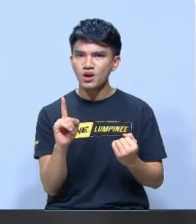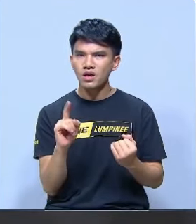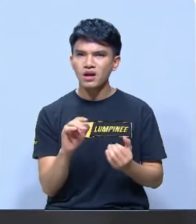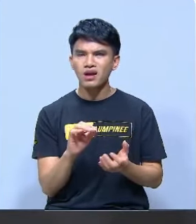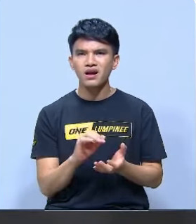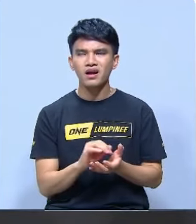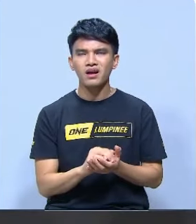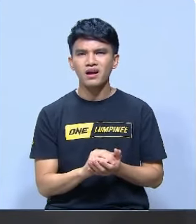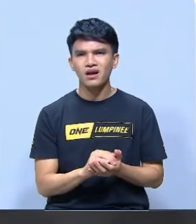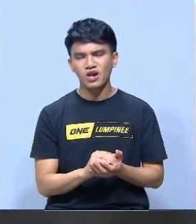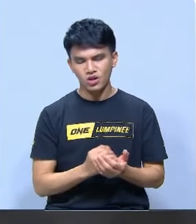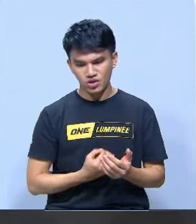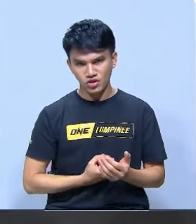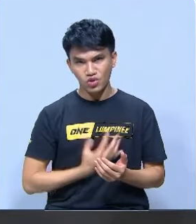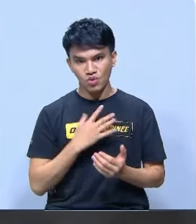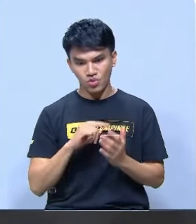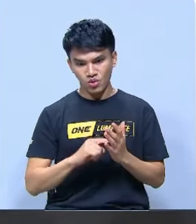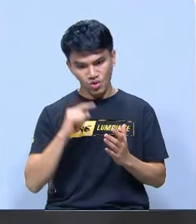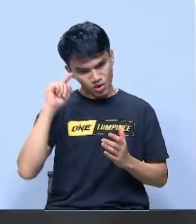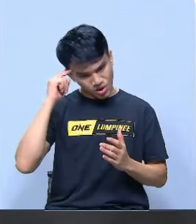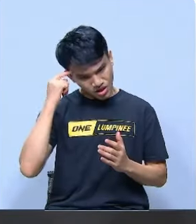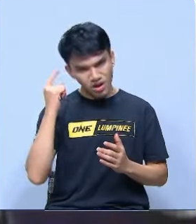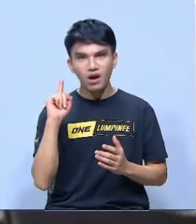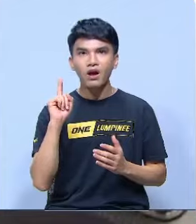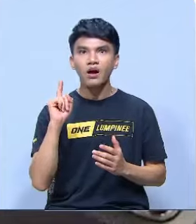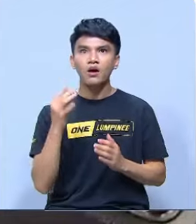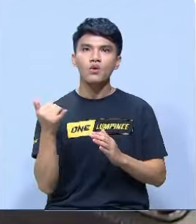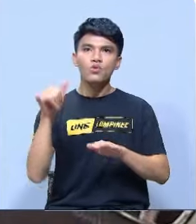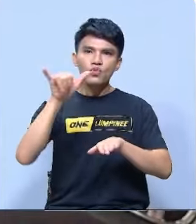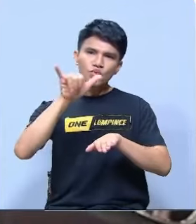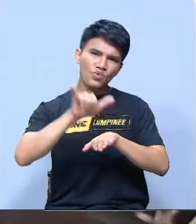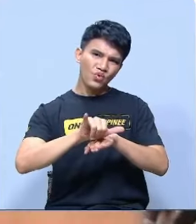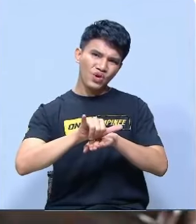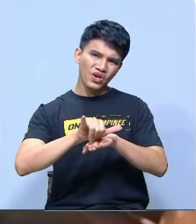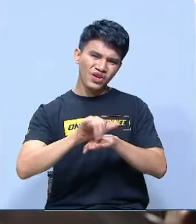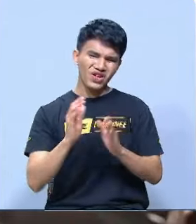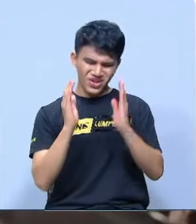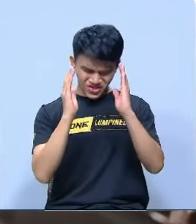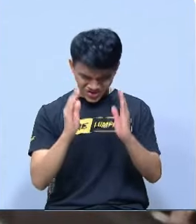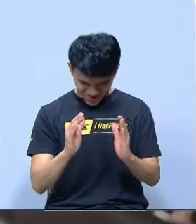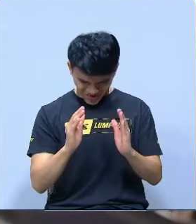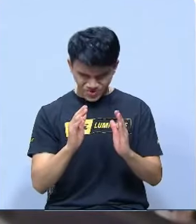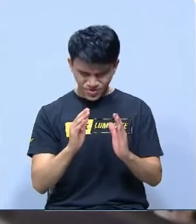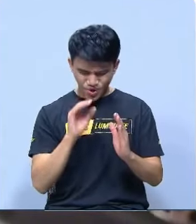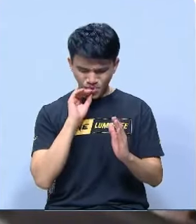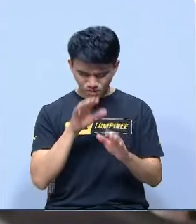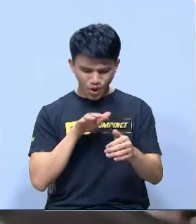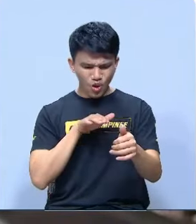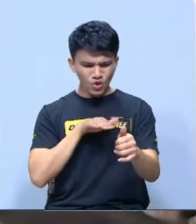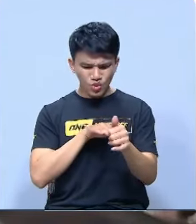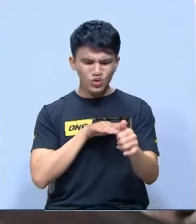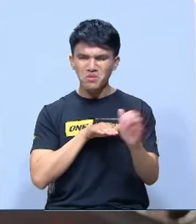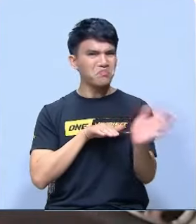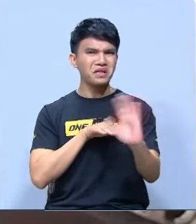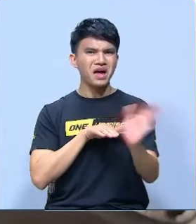อกตกใจตอนแรกยังไม่รู้เลยว่าอะไรตกใส่ด้วยซ้ำคนแถวนั้นบอกชนคนชนคนบอกชนคนยังไงรถยัง